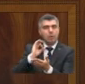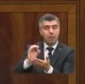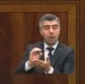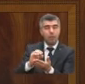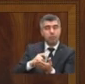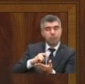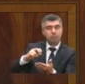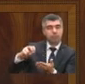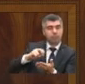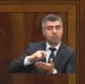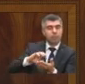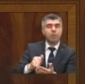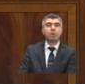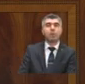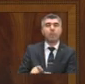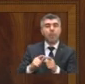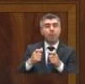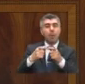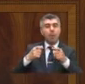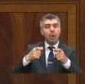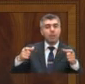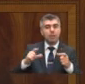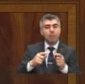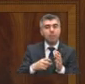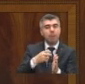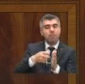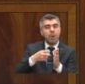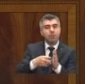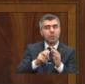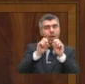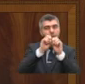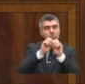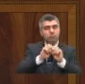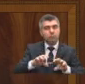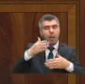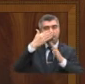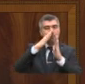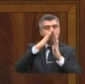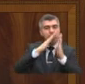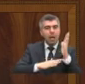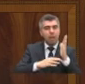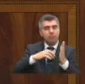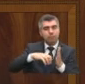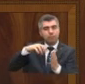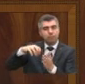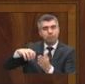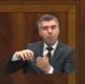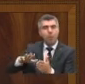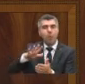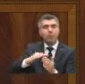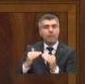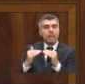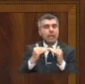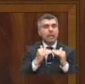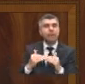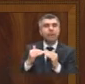إلى المقصد، وتوسيع المجال الترابي للنقل السككي حتى يصبح الدعامة الأساسية لعملية تعدد وسائل التنقل بما في ذلك